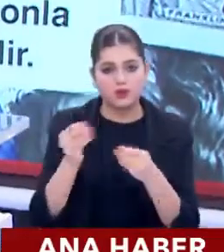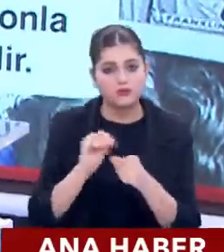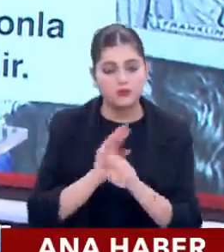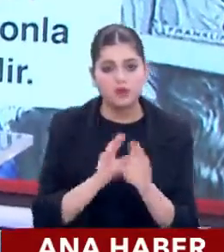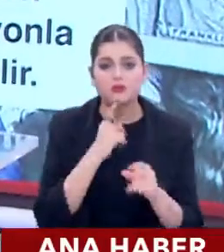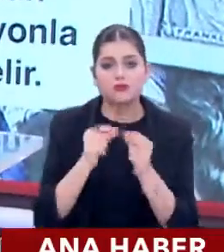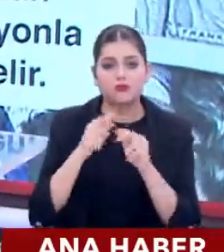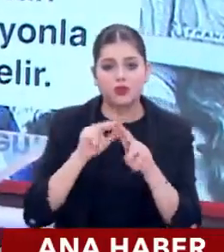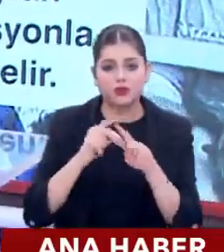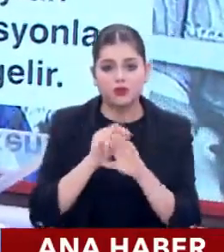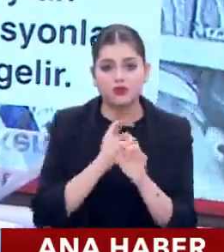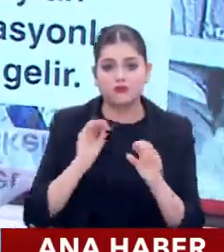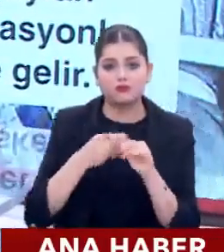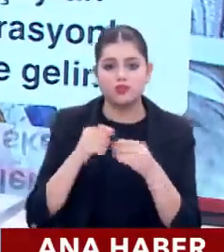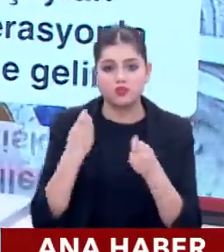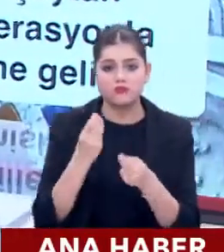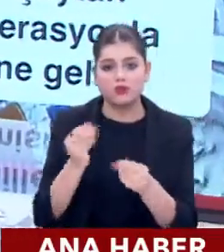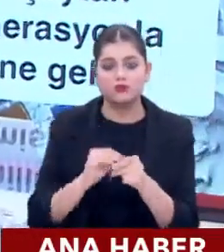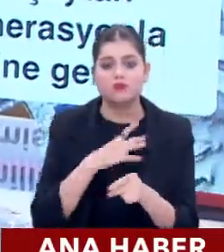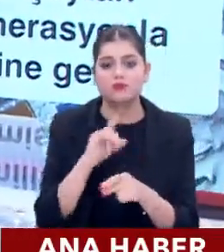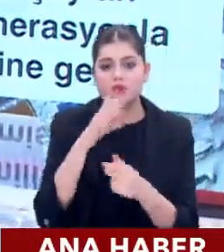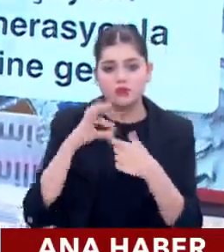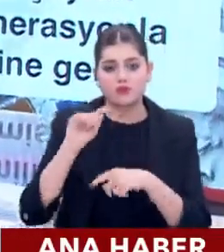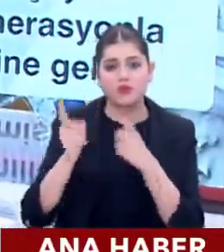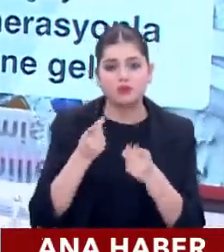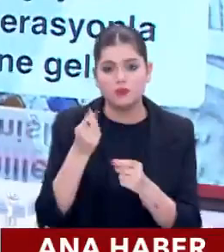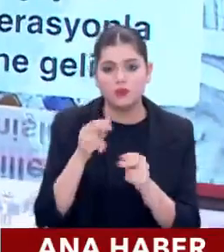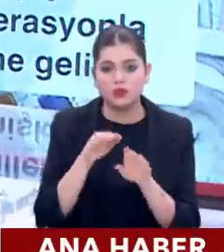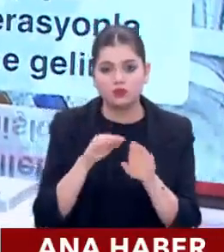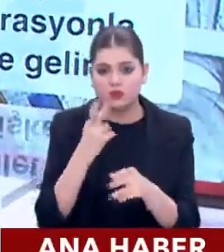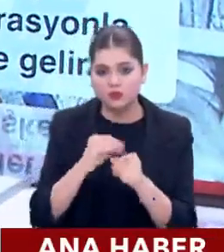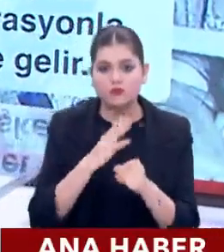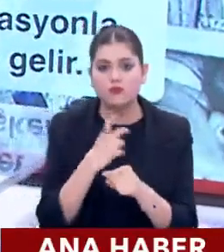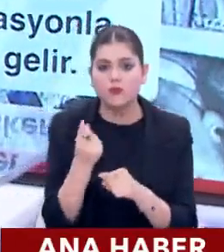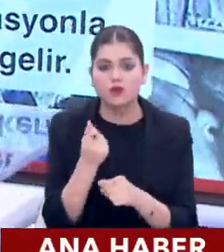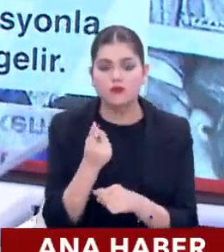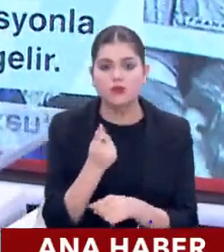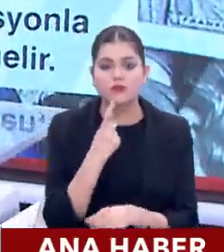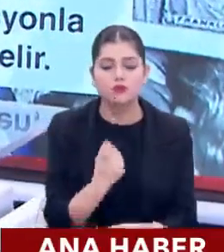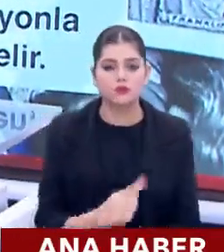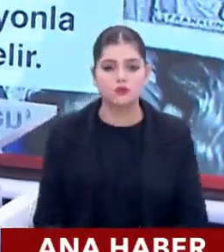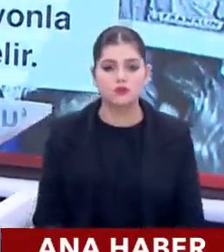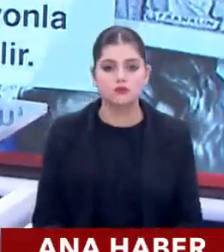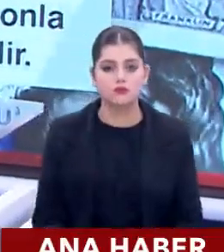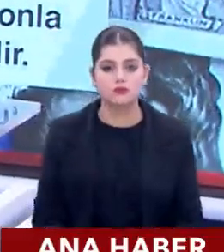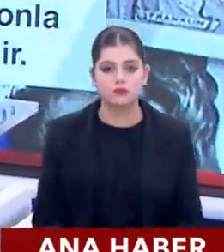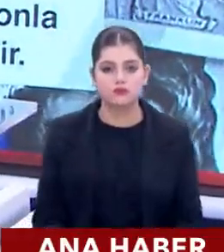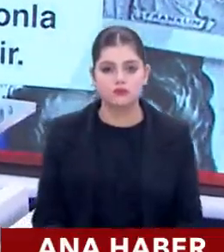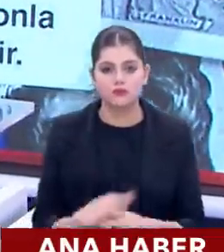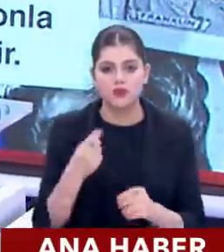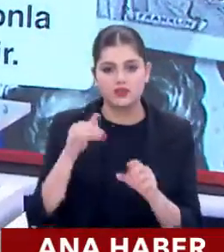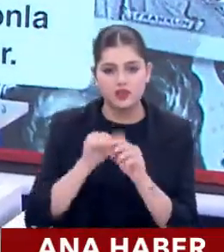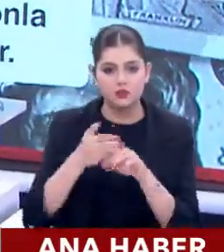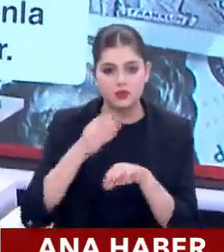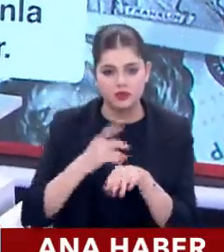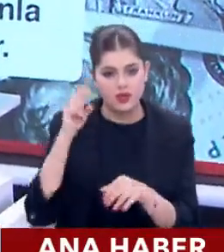Beka bağlamında milli bir mücadele vermişken birileri başka birileri para peşindeyim miş Par la makam kapma peşindeyim miş Bu da çok